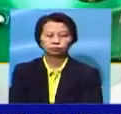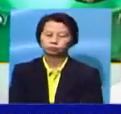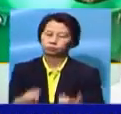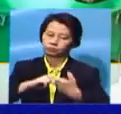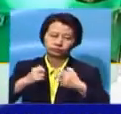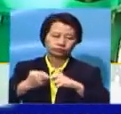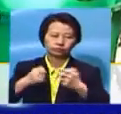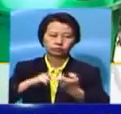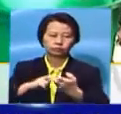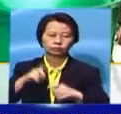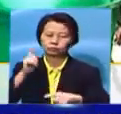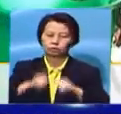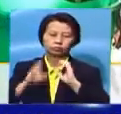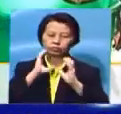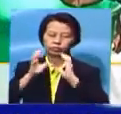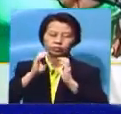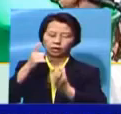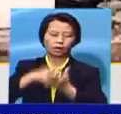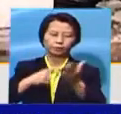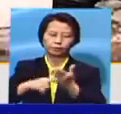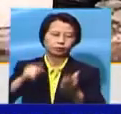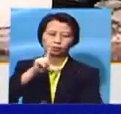musibah cakap